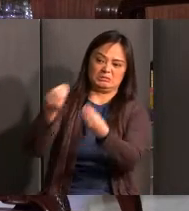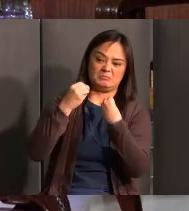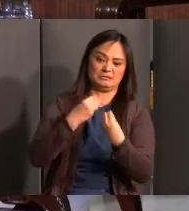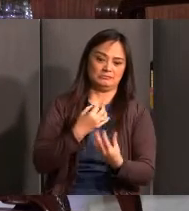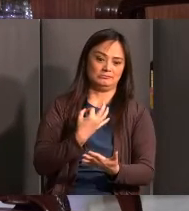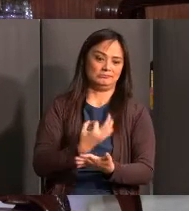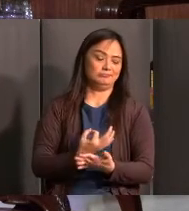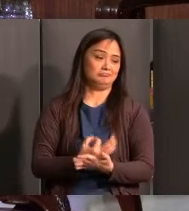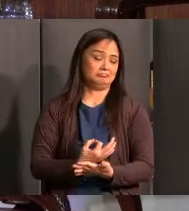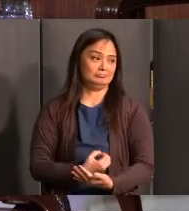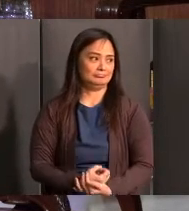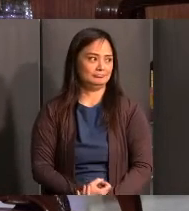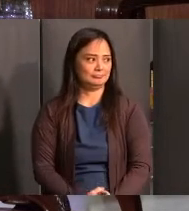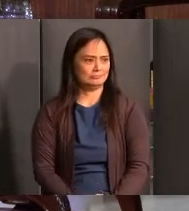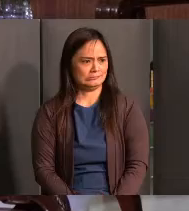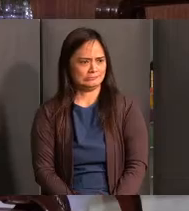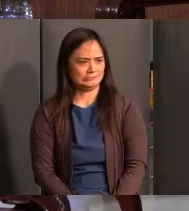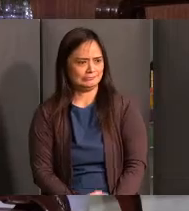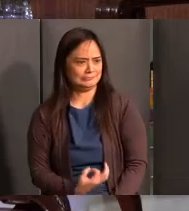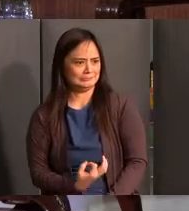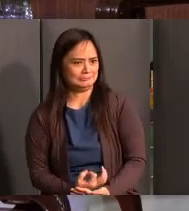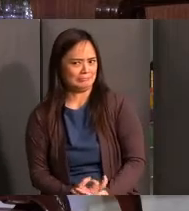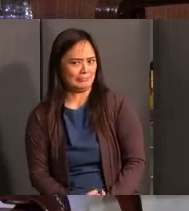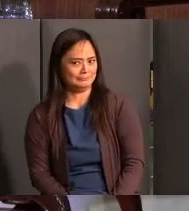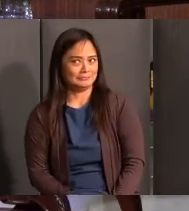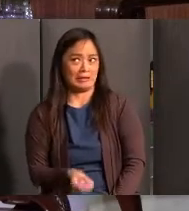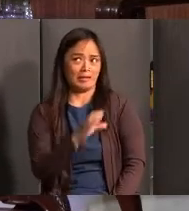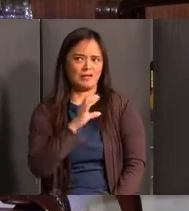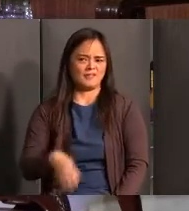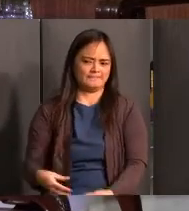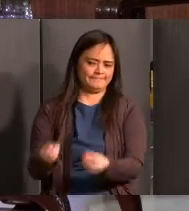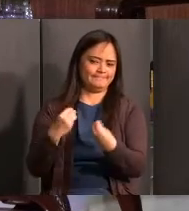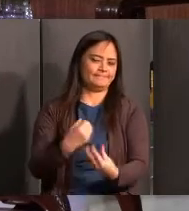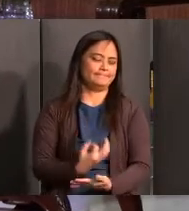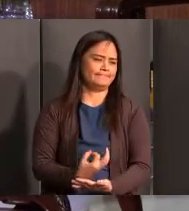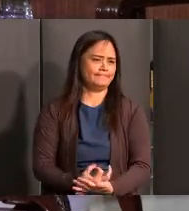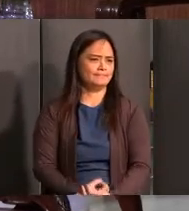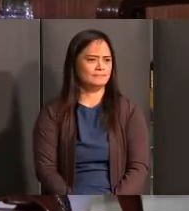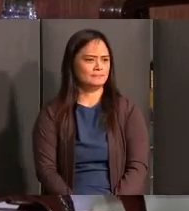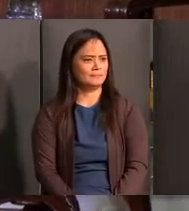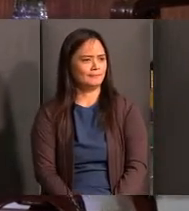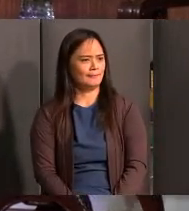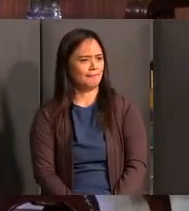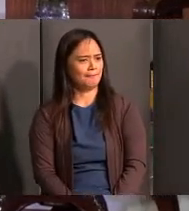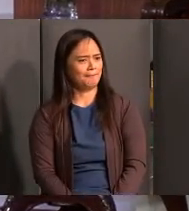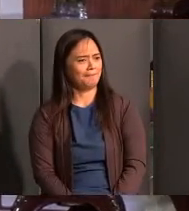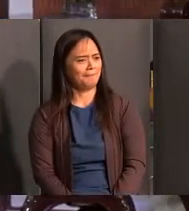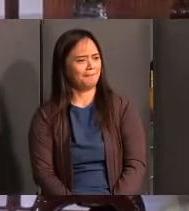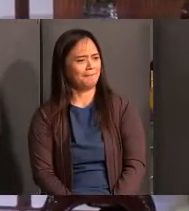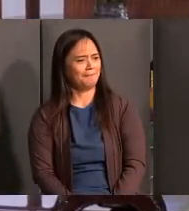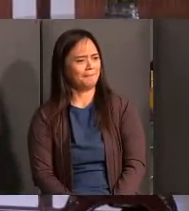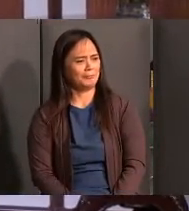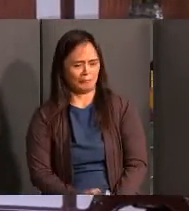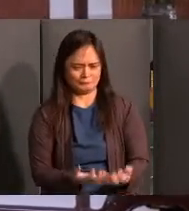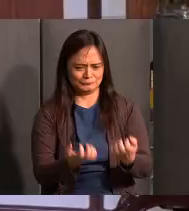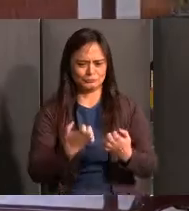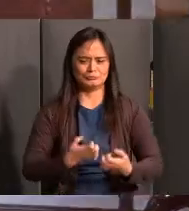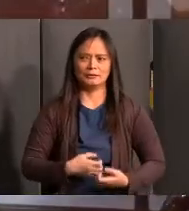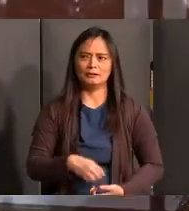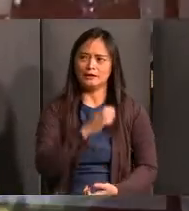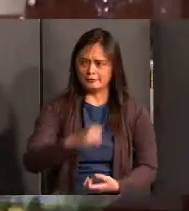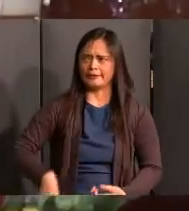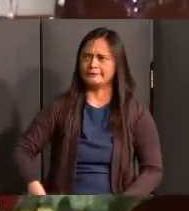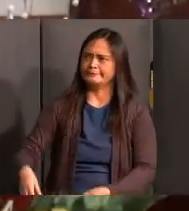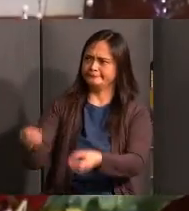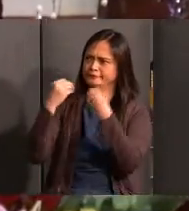pera. Tama ba? Madalas, ang gusto natin, ang ibibigay lang sa atin ni Kristo